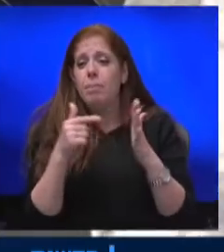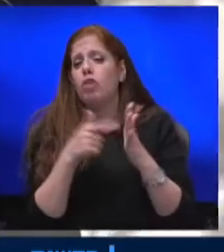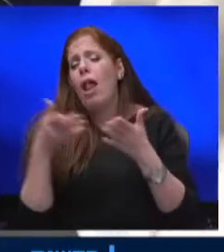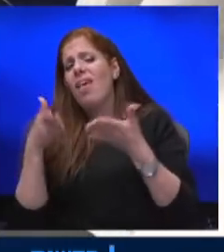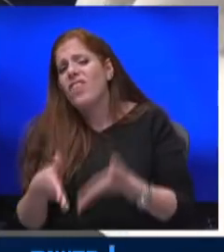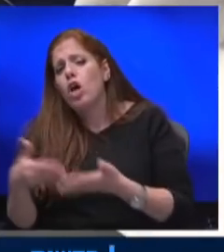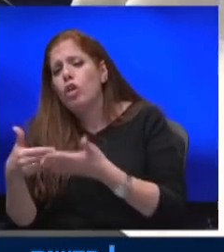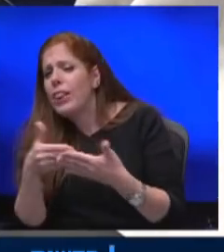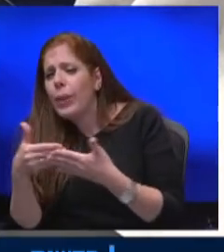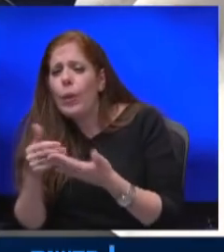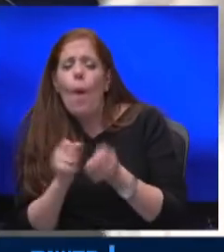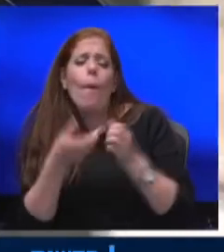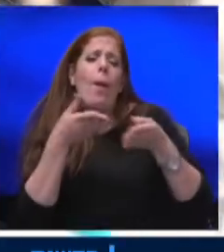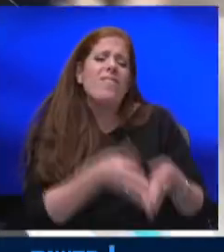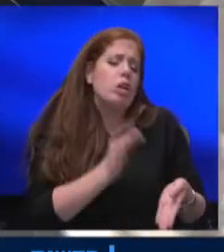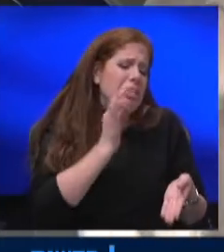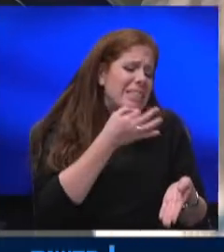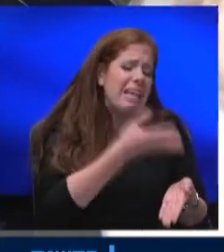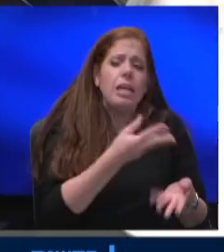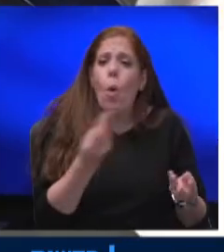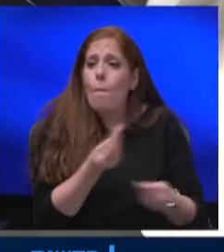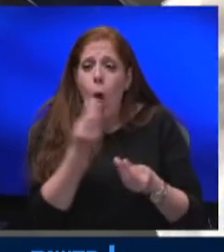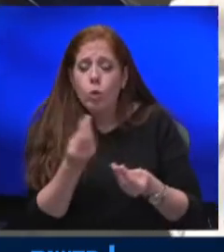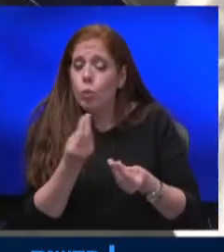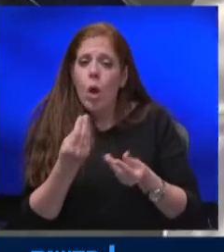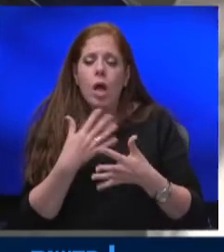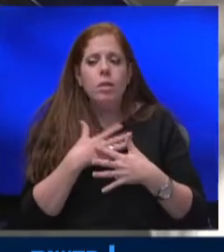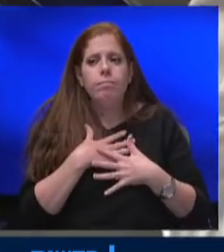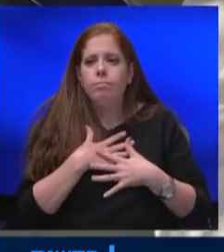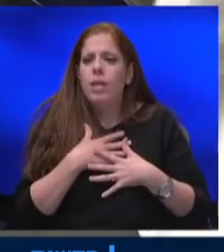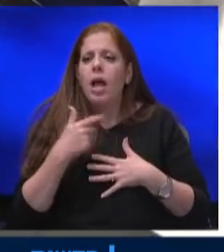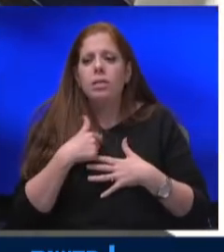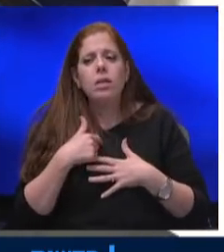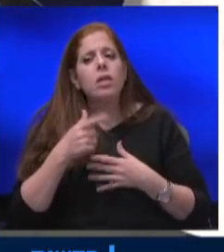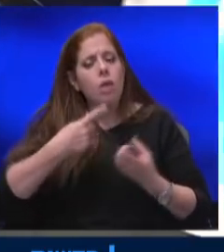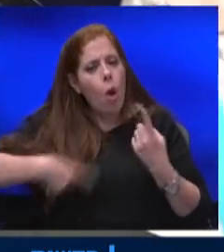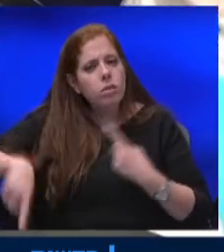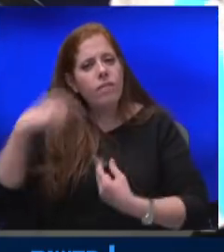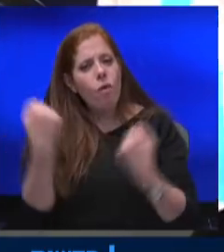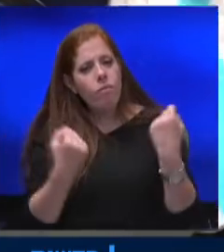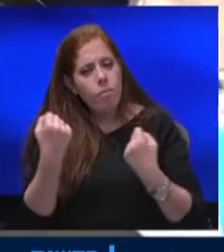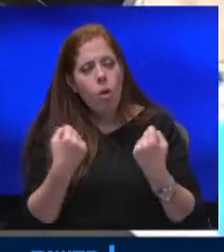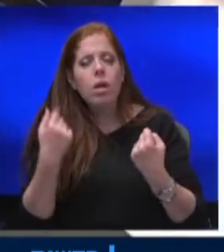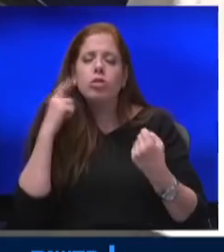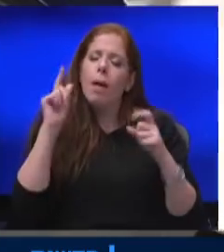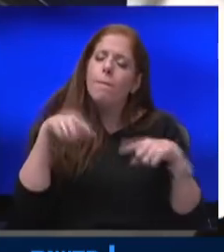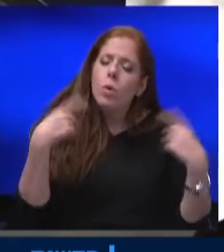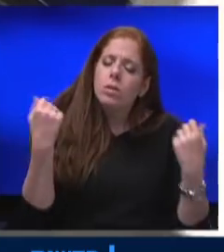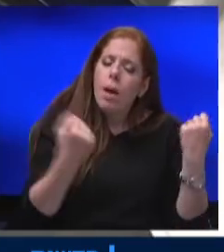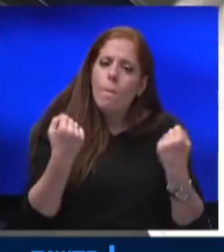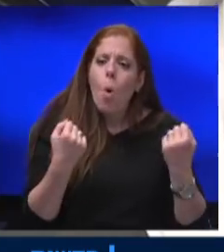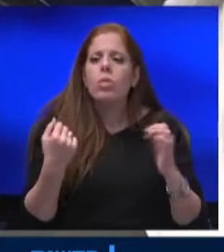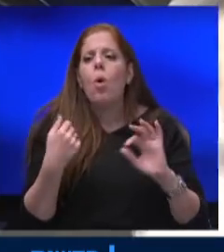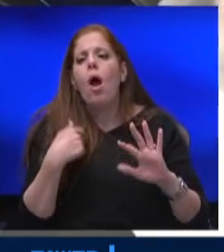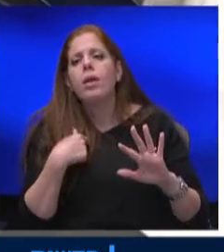של תינוק או לוויה של צעיר או משהו, אז אני אעשה עוד סיבוב. אני אשמע את המוזיקה באוטו שלי,